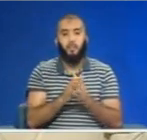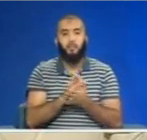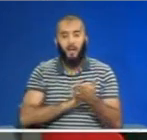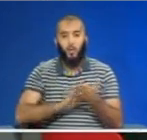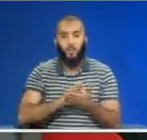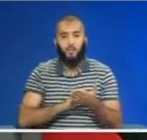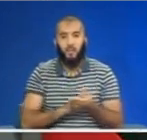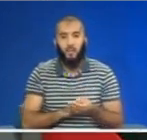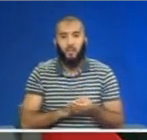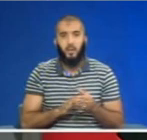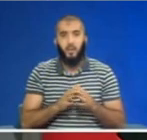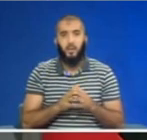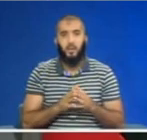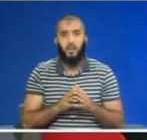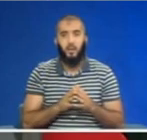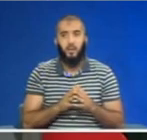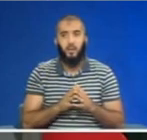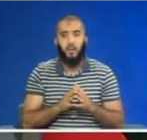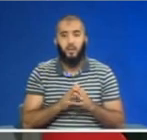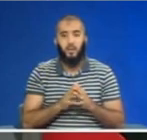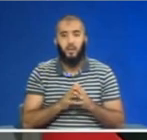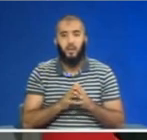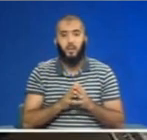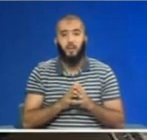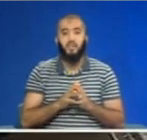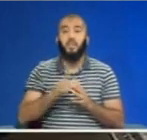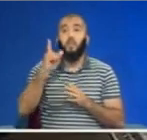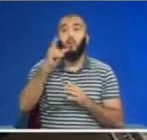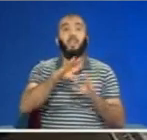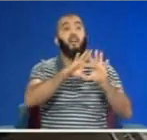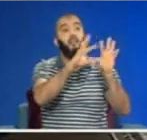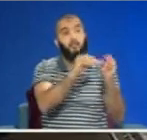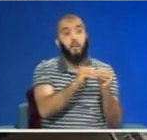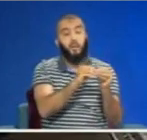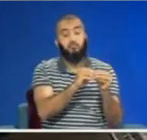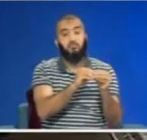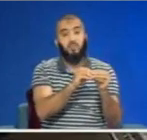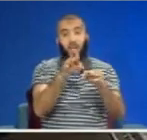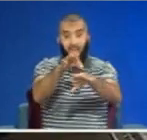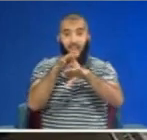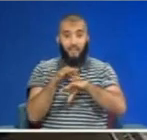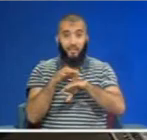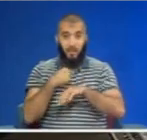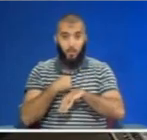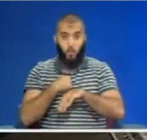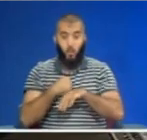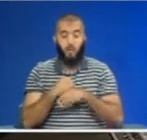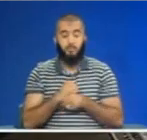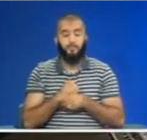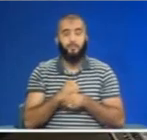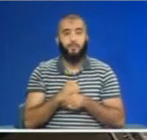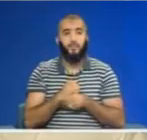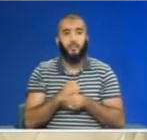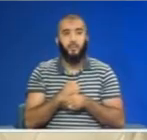قالت يحرجوها الأقارب يعني ويوقعوها في مشاكل و في العرس في الأعراس هذه في الأعراس هي. يعني تتأذى